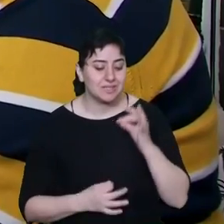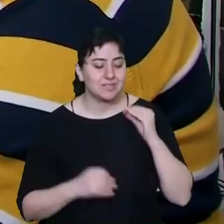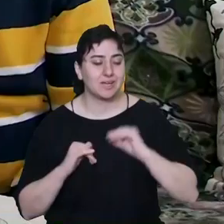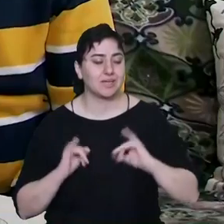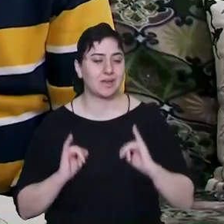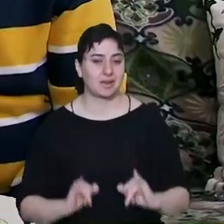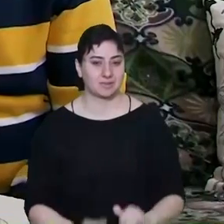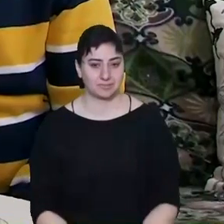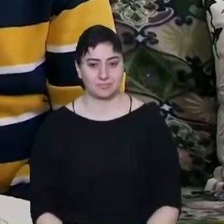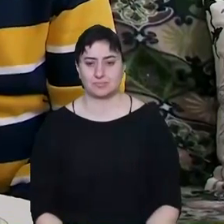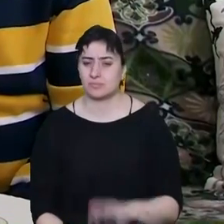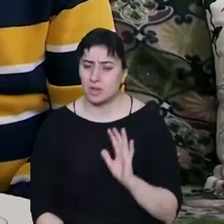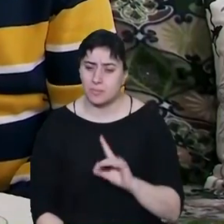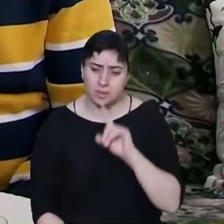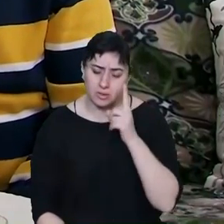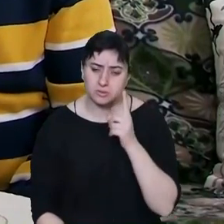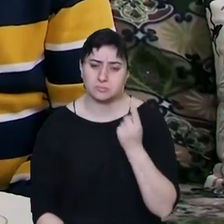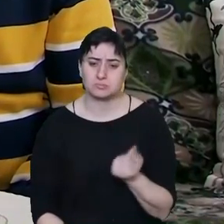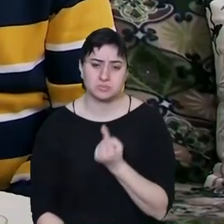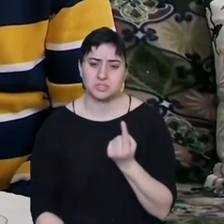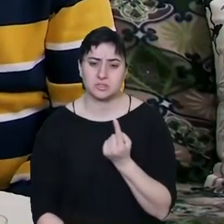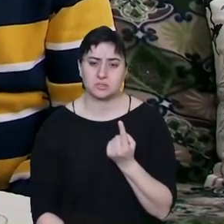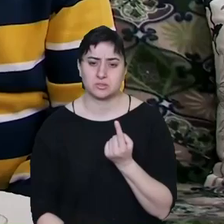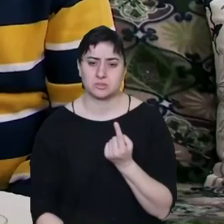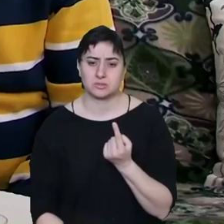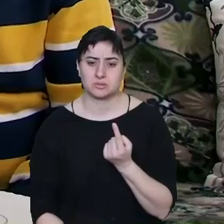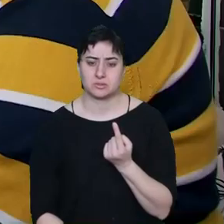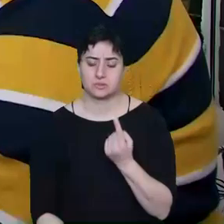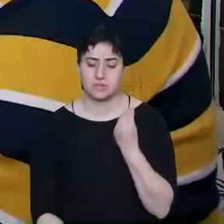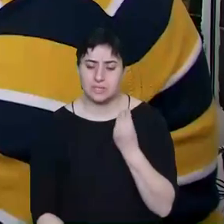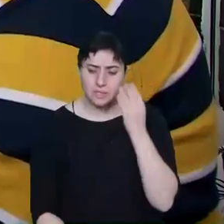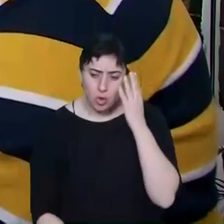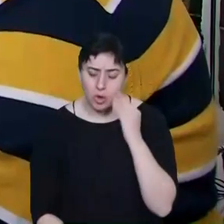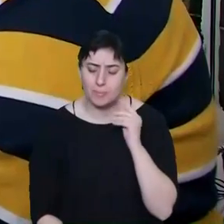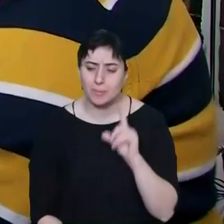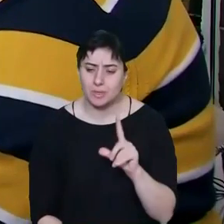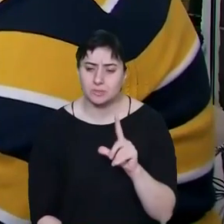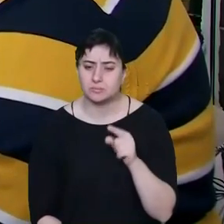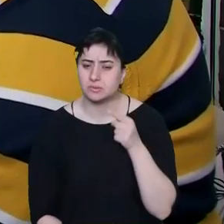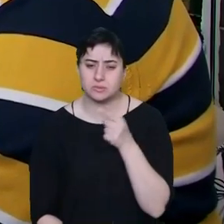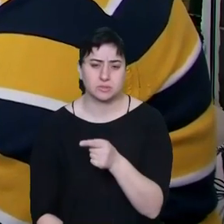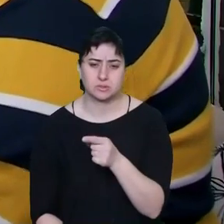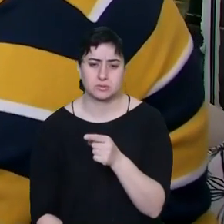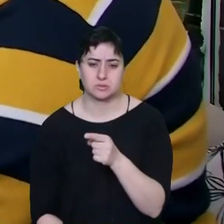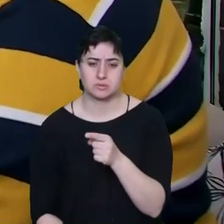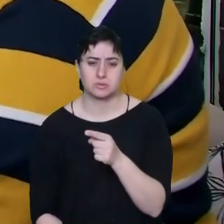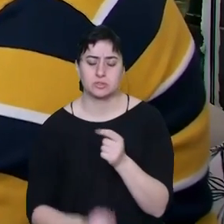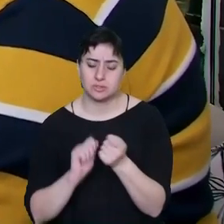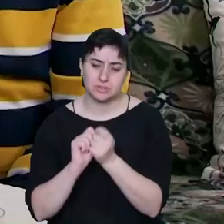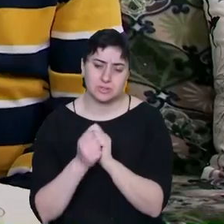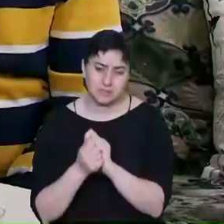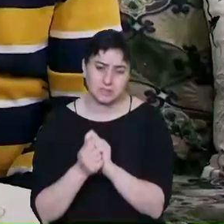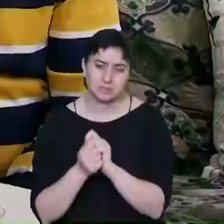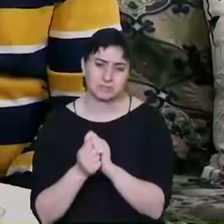huzur doluyor. Yalnız bir şeyi iyi öğrenmem lazım. Hı. Senin bu